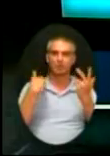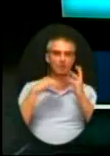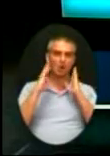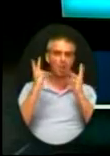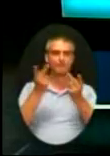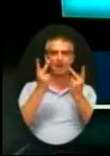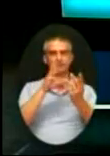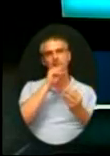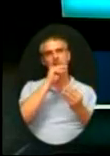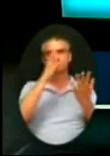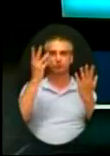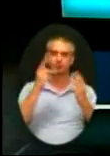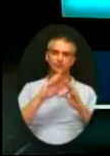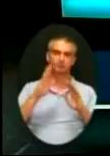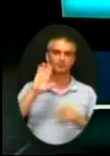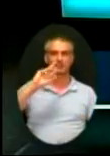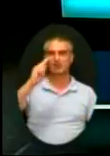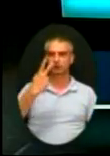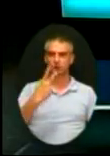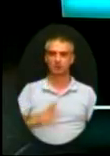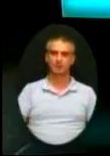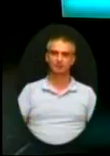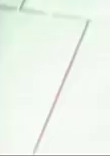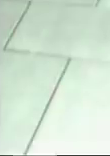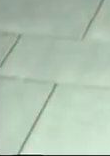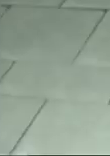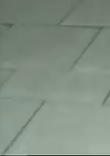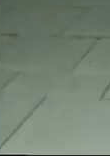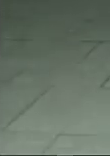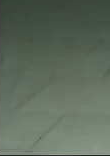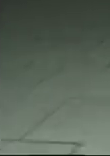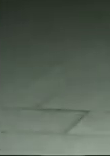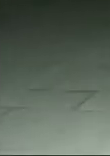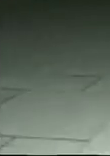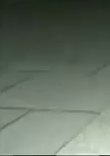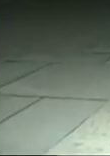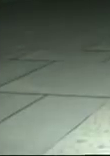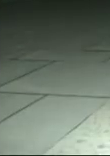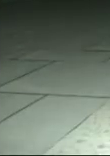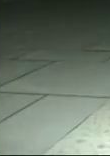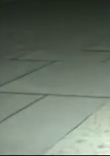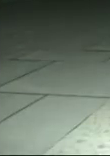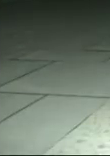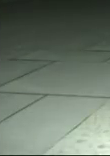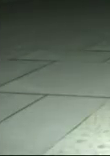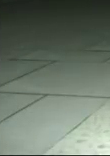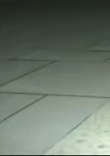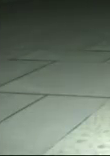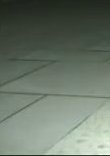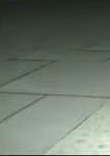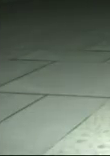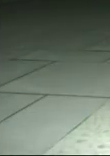לא מחפש סיסמאות. קריאה שנייה. בבחירות אפשר להיות סיסמאות.